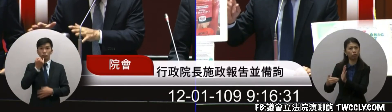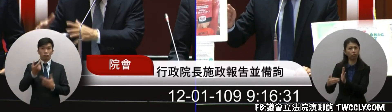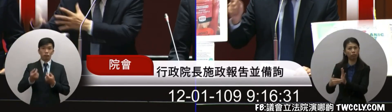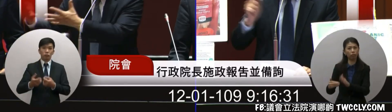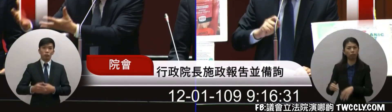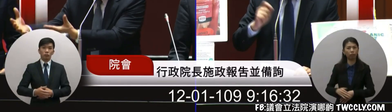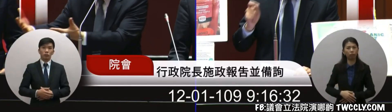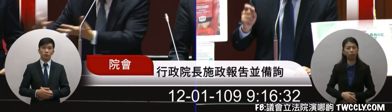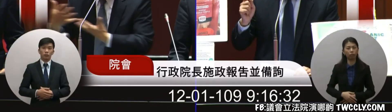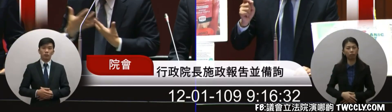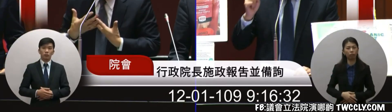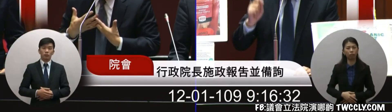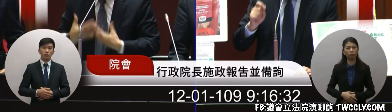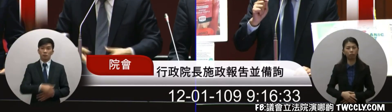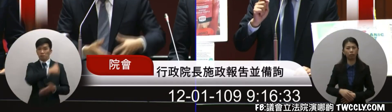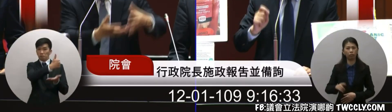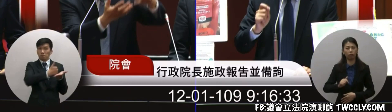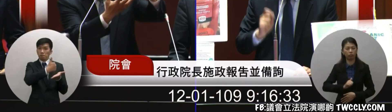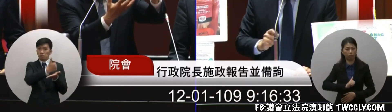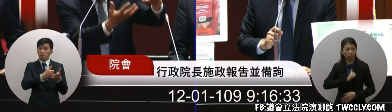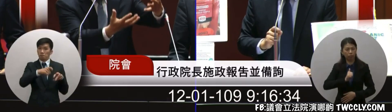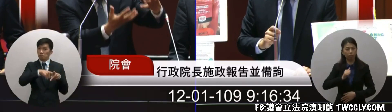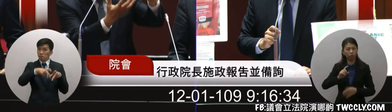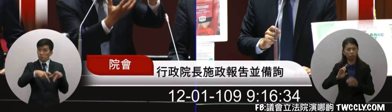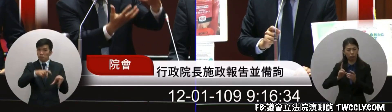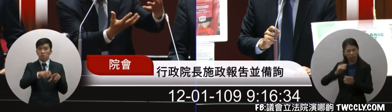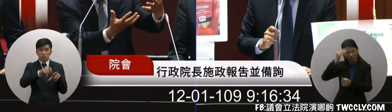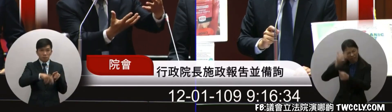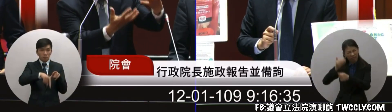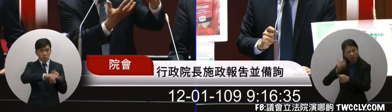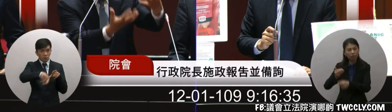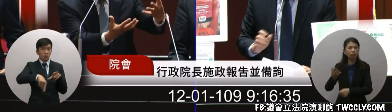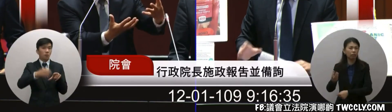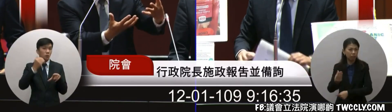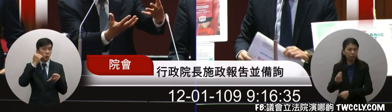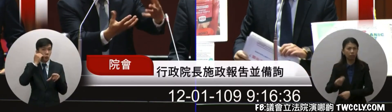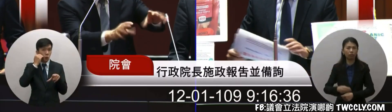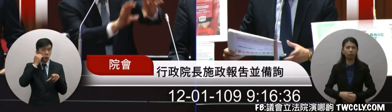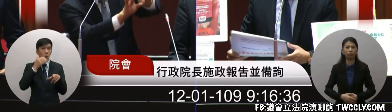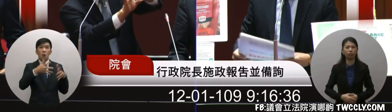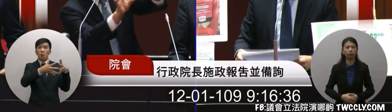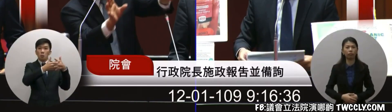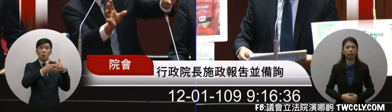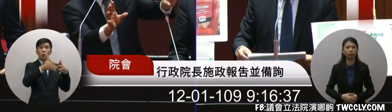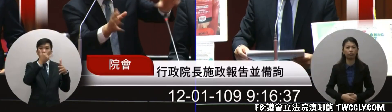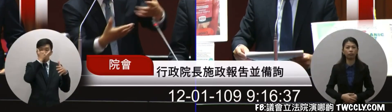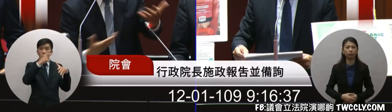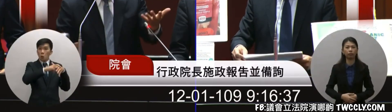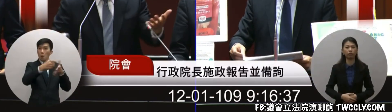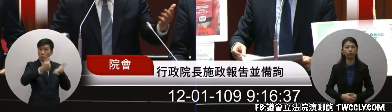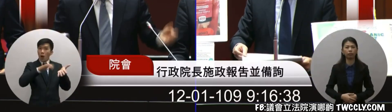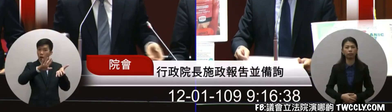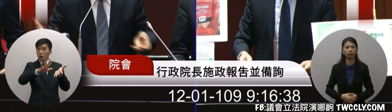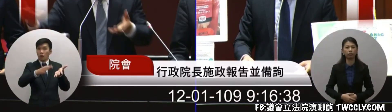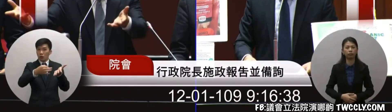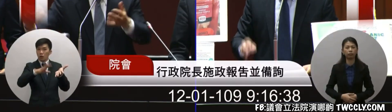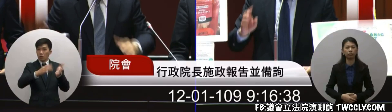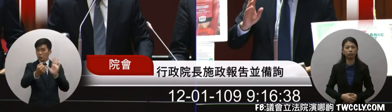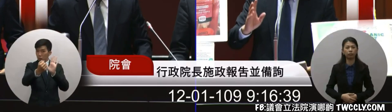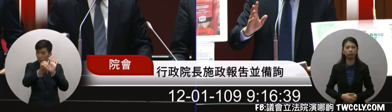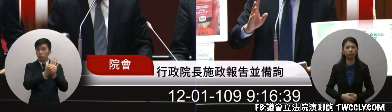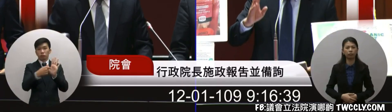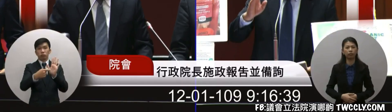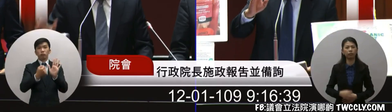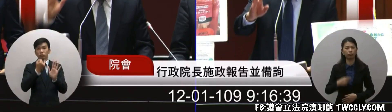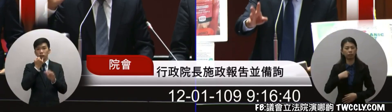来 并没有跟他们 进口 真的有贸易歧视， 或者厂商真的有卖美国猪肉，他要表示我们也都乐观。 我这